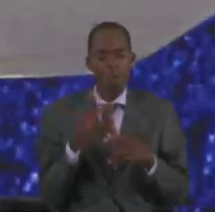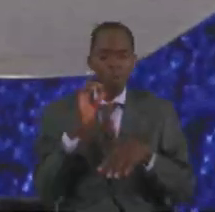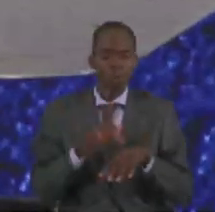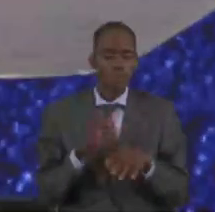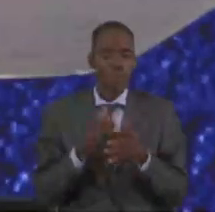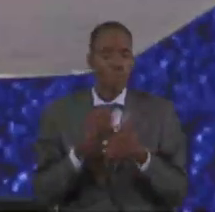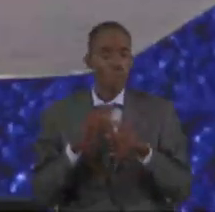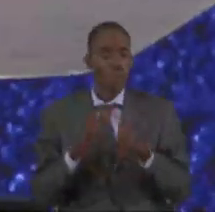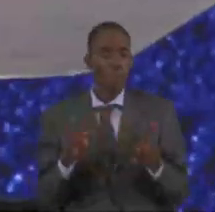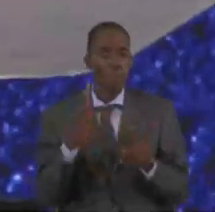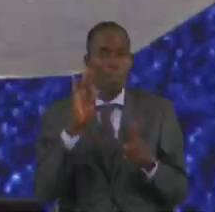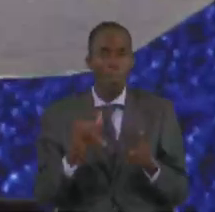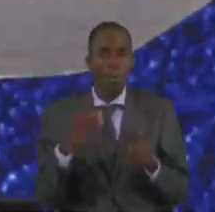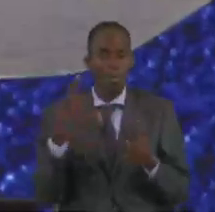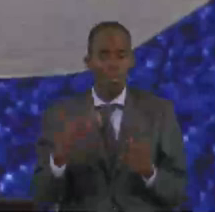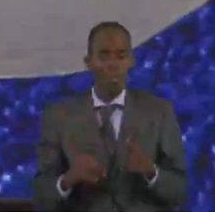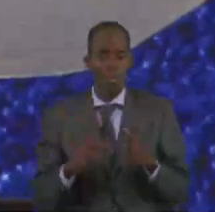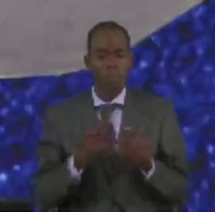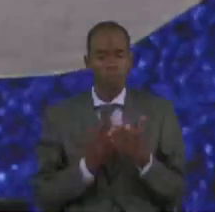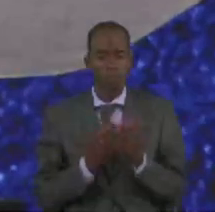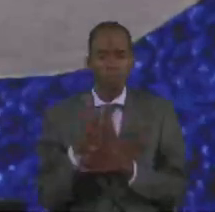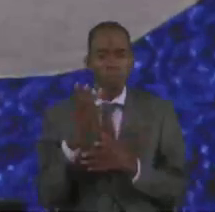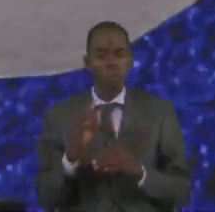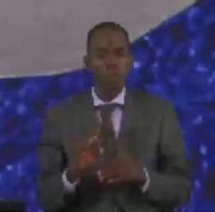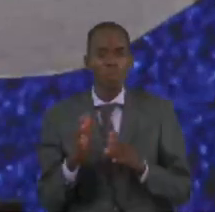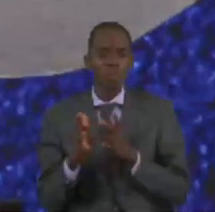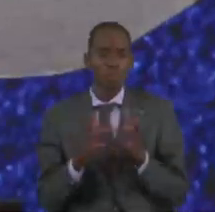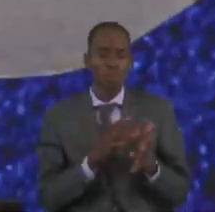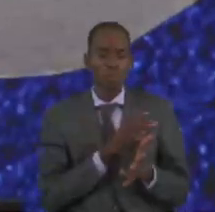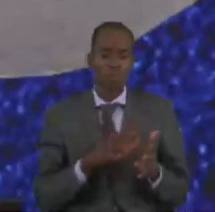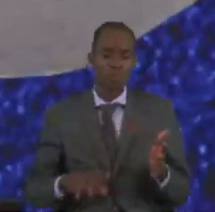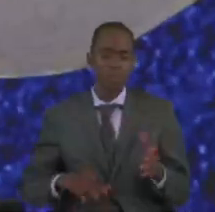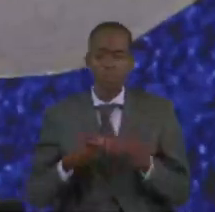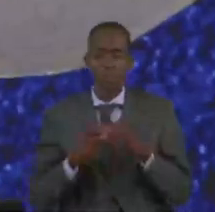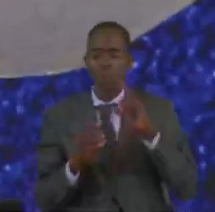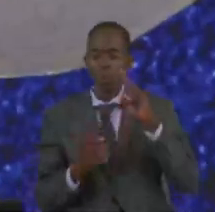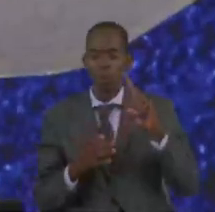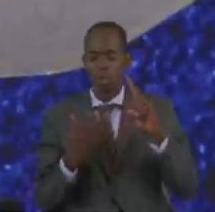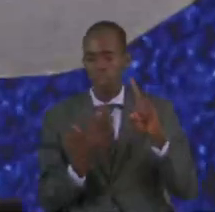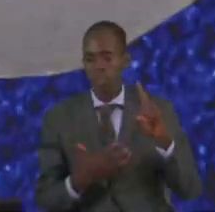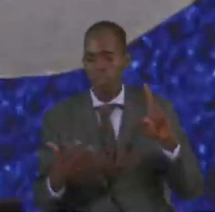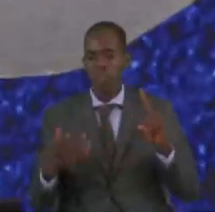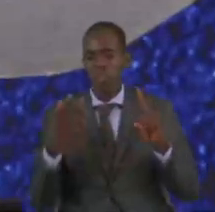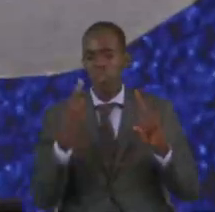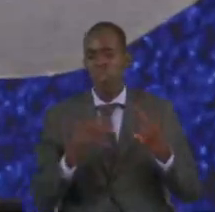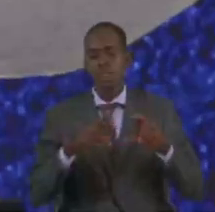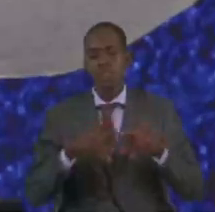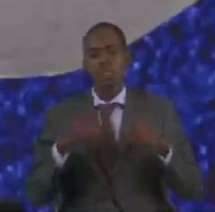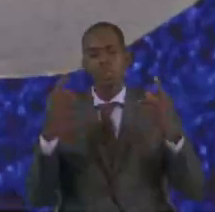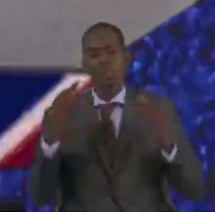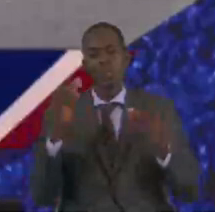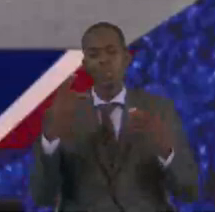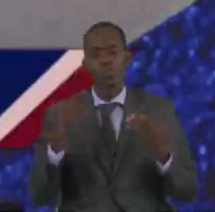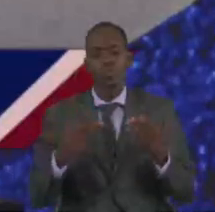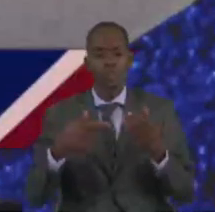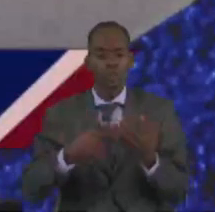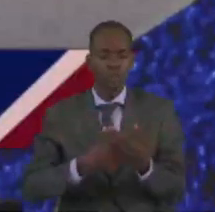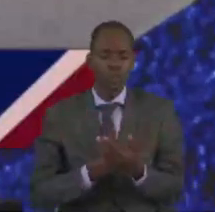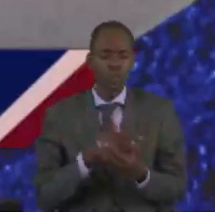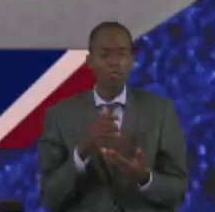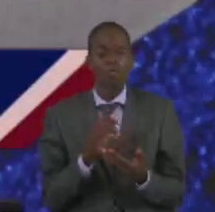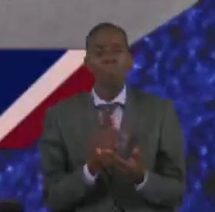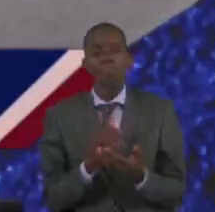je ne l'ai pas reçu d'un homme, car je ne l'ai ni reçu ni appris d'un homme, mais par une révélation de Jésus-Christ. Nous allons voir trois choses ici.